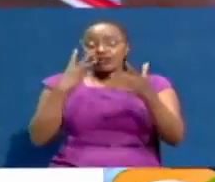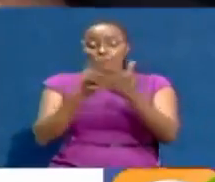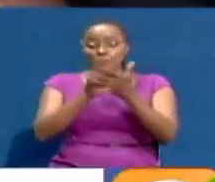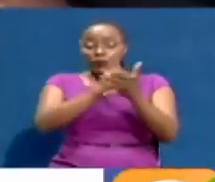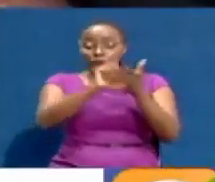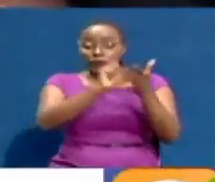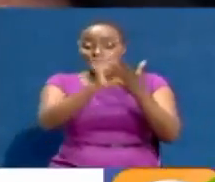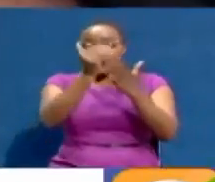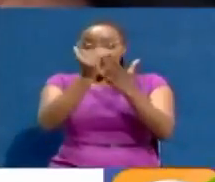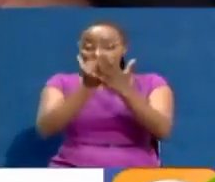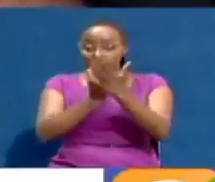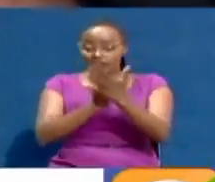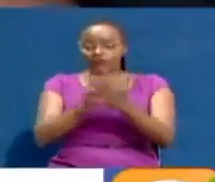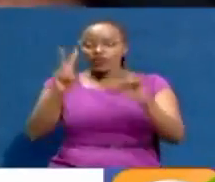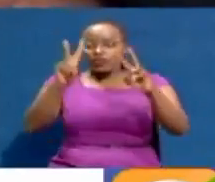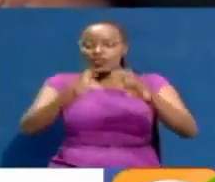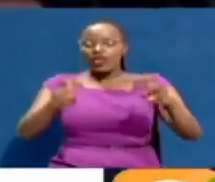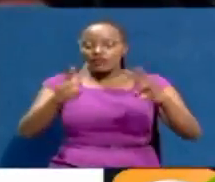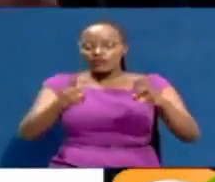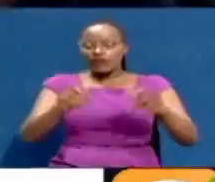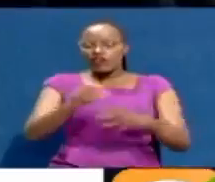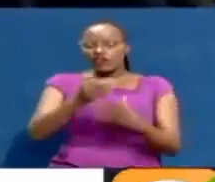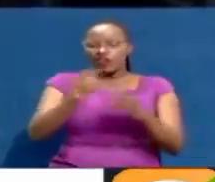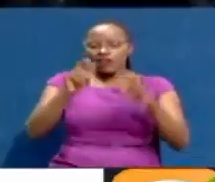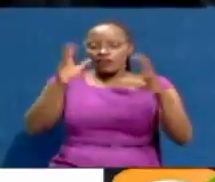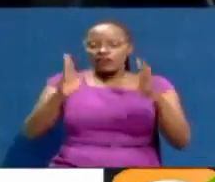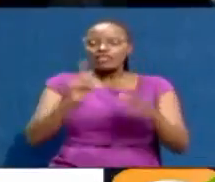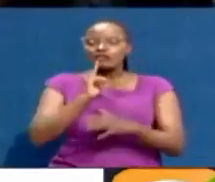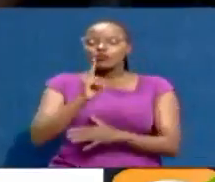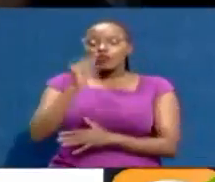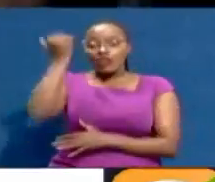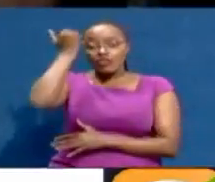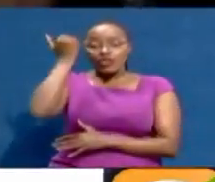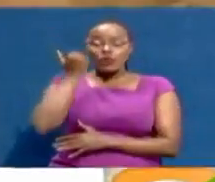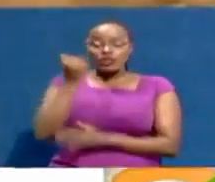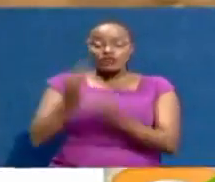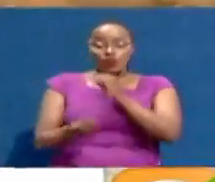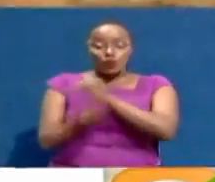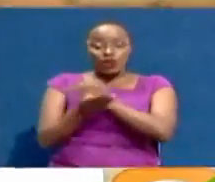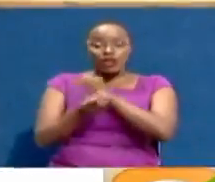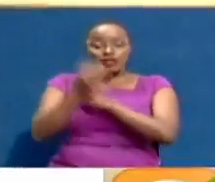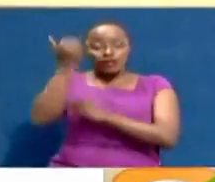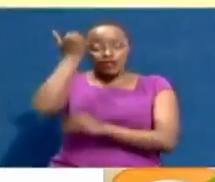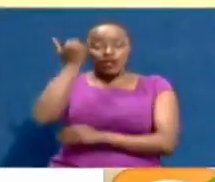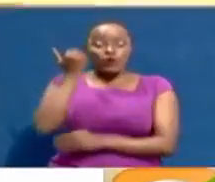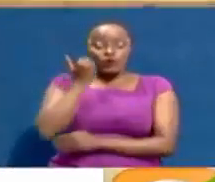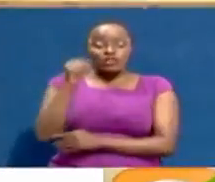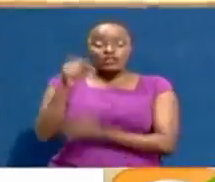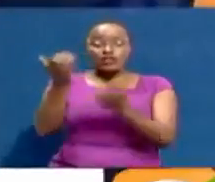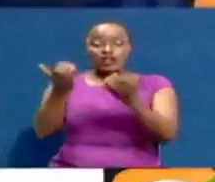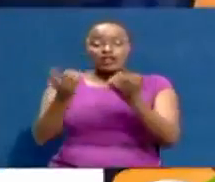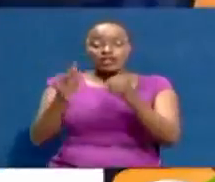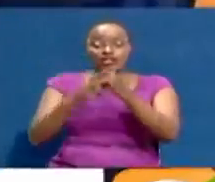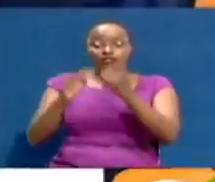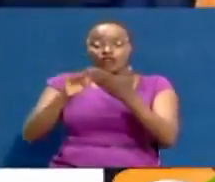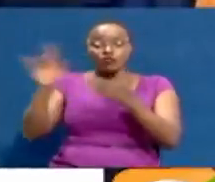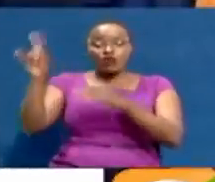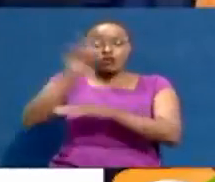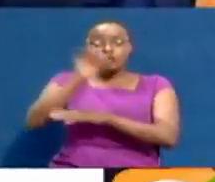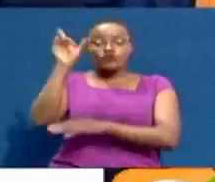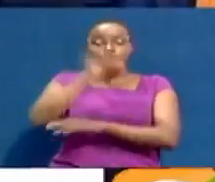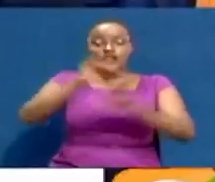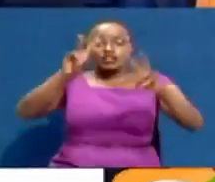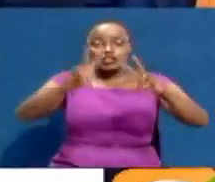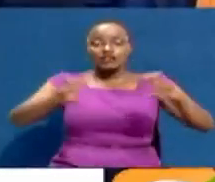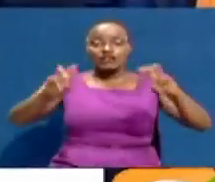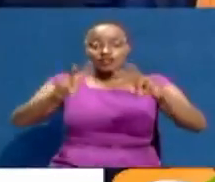taarifa. Mchunguzi mkuu Boaz Serem aliambia mahakama ataieleza mahakama kuwa alihitaji siku saba kukamilisha uchunguzi